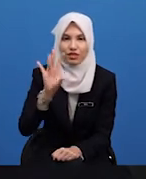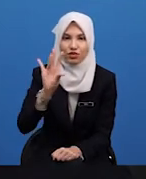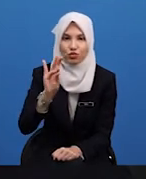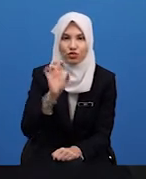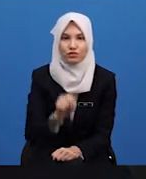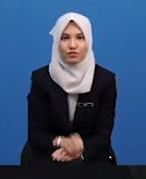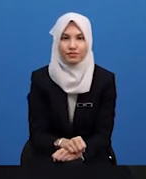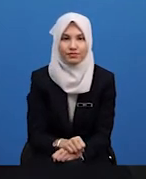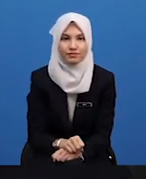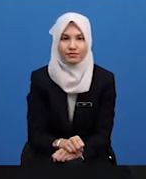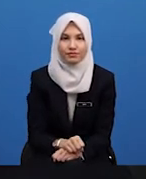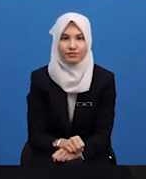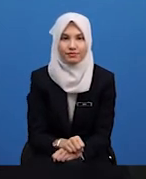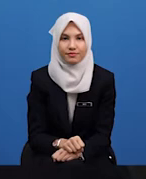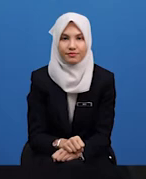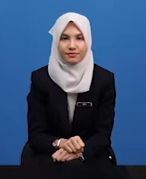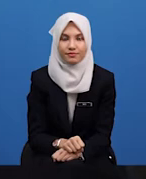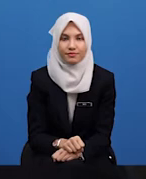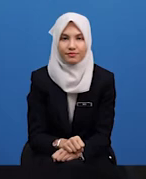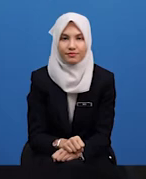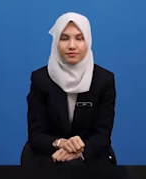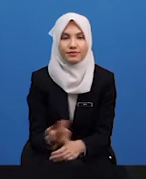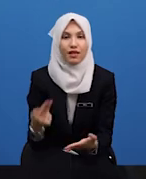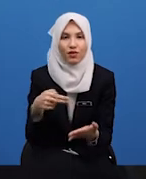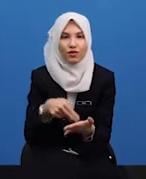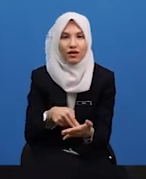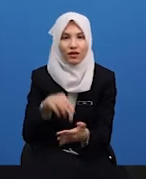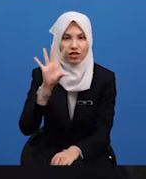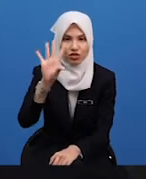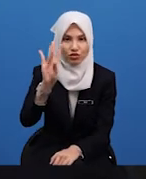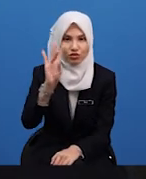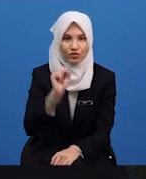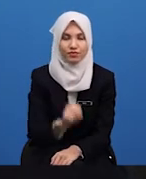ketujuh. Kita ulang ketujuh,